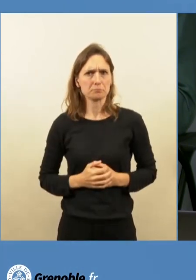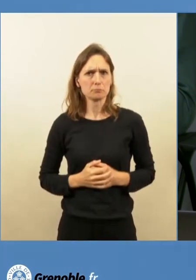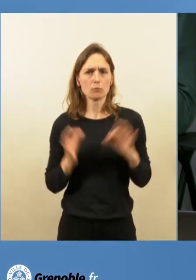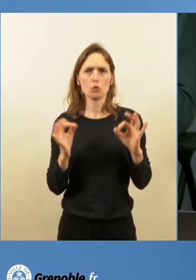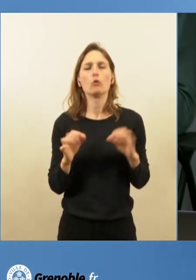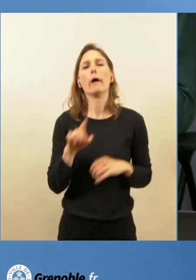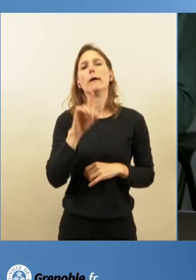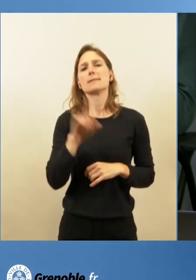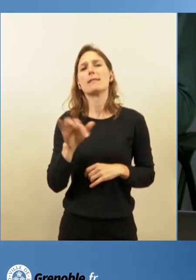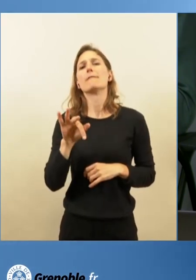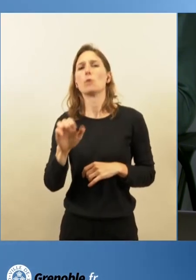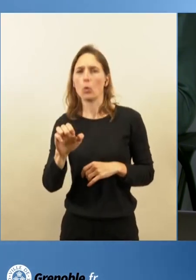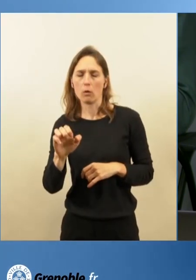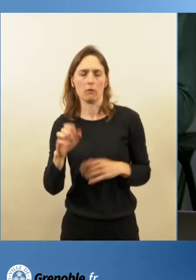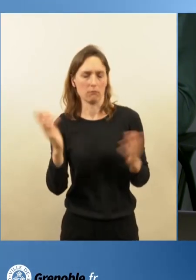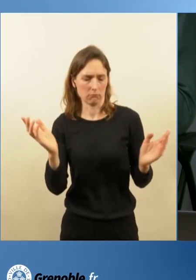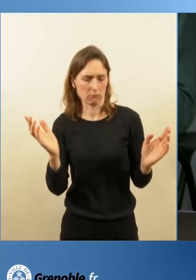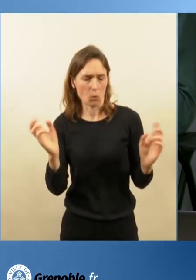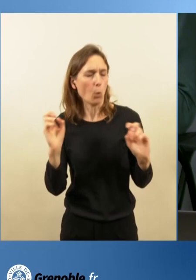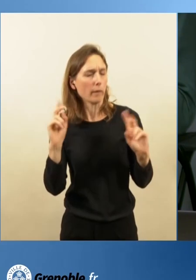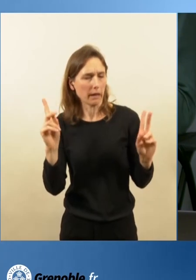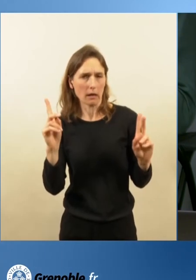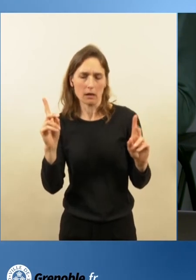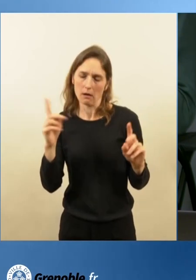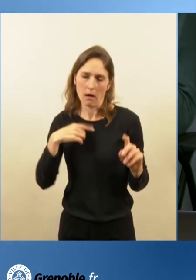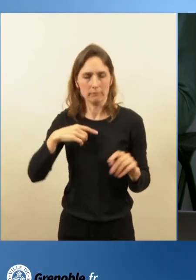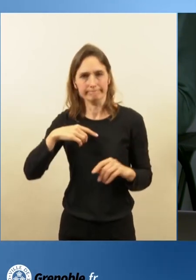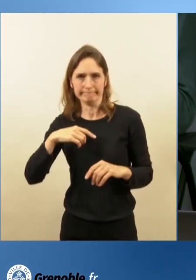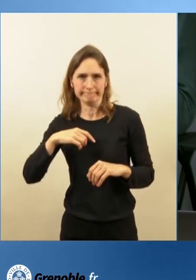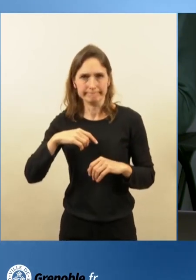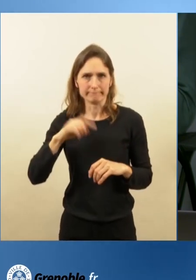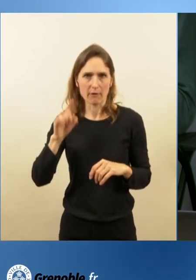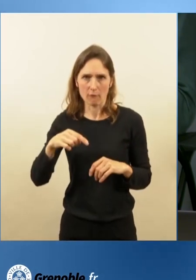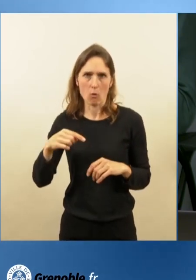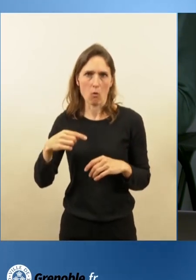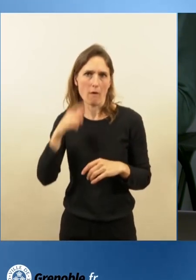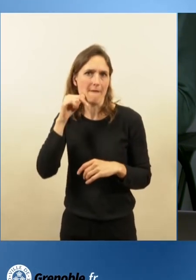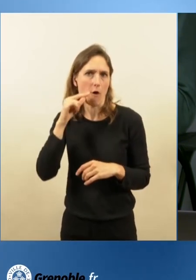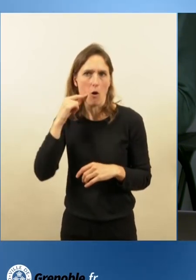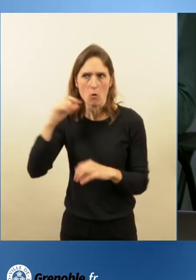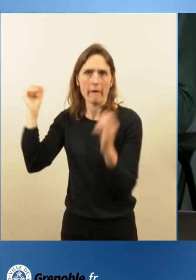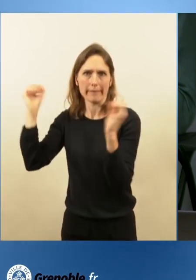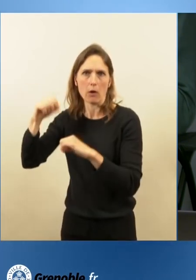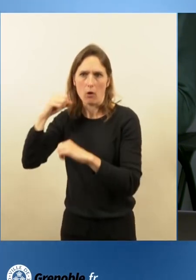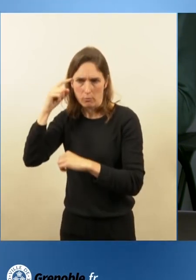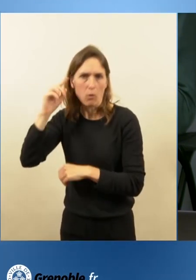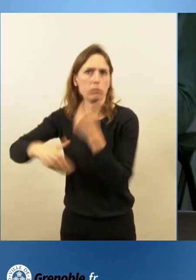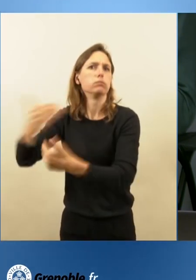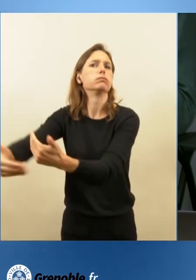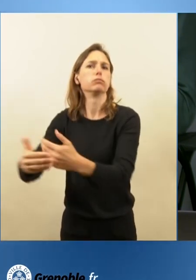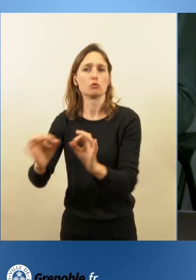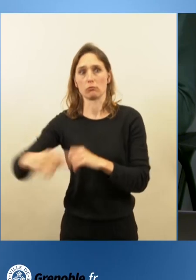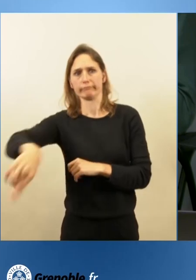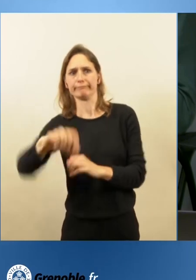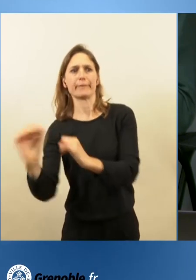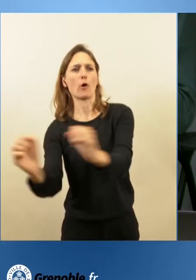la sdfe et du fond où là tout le monde peut se rejoindre il faut se battre évidemment sur ce dossier là et avancer c'est